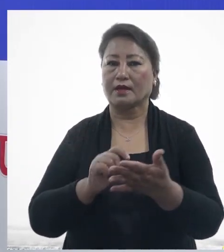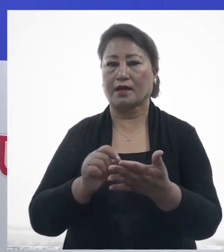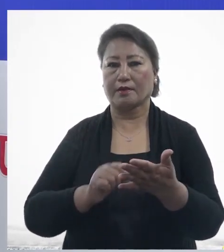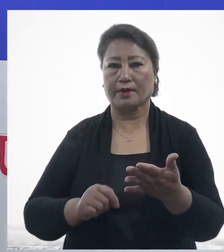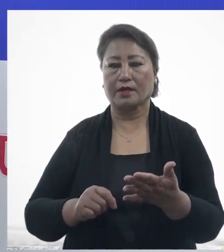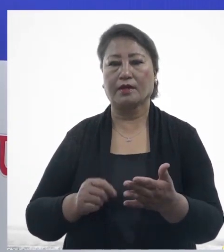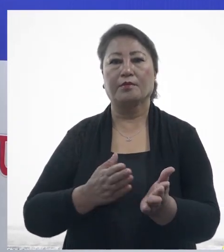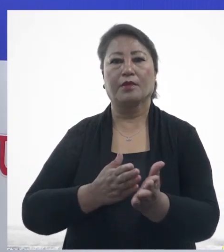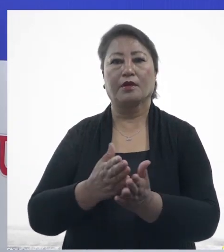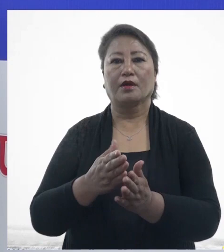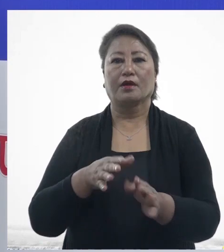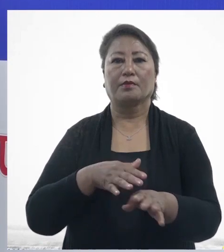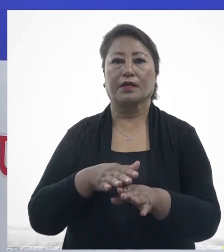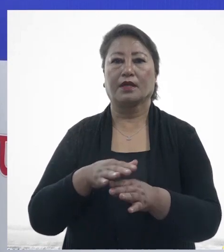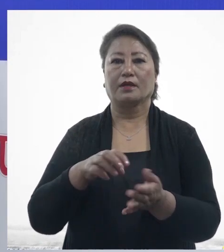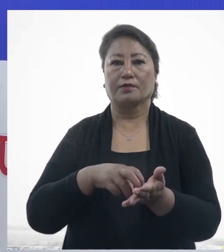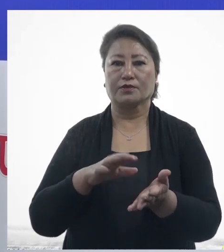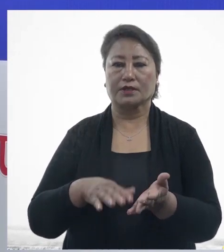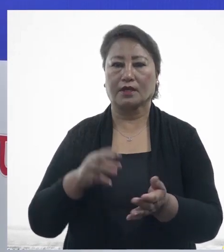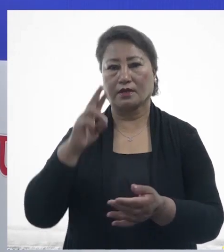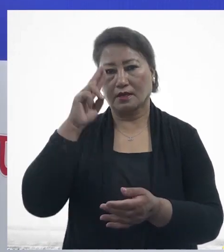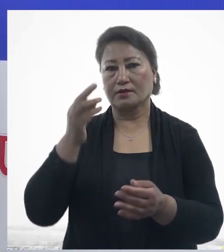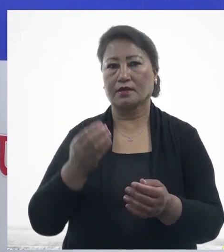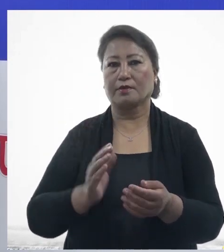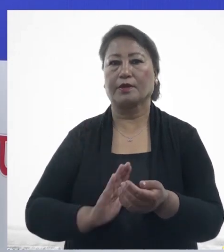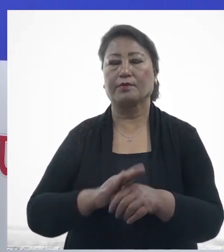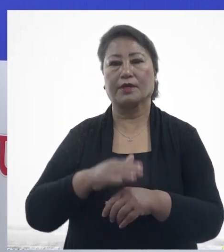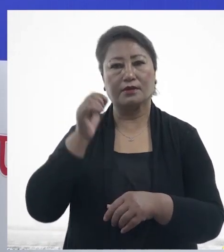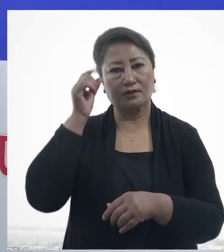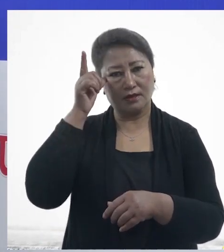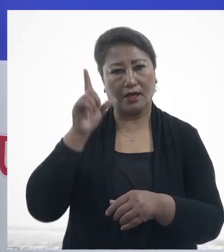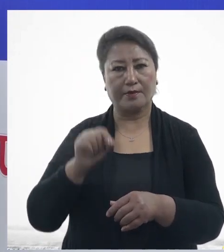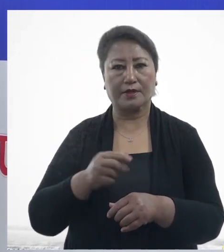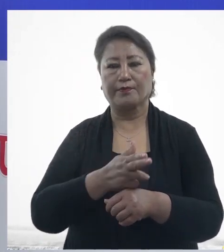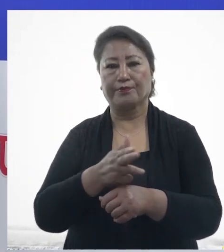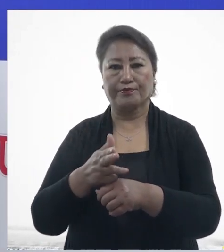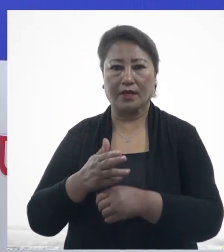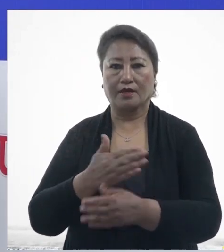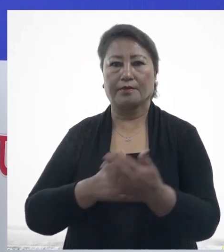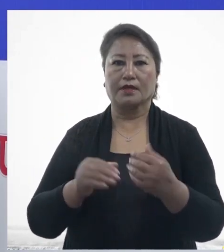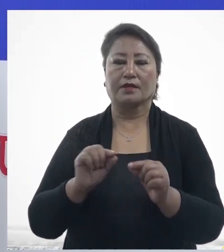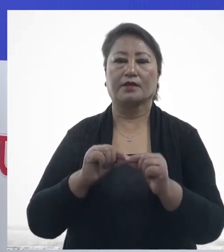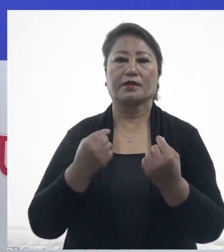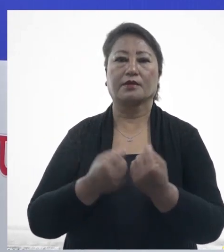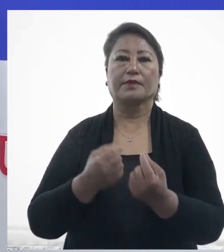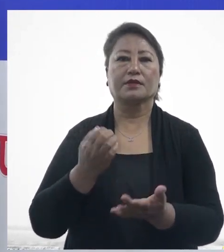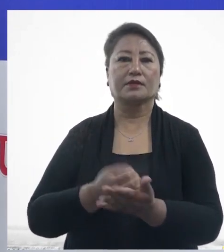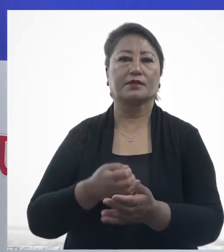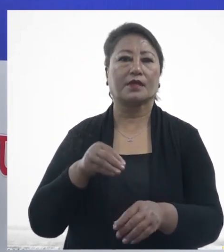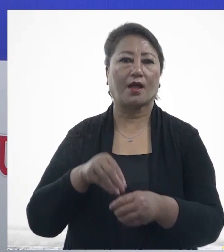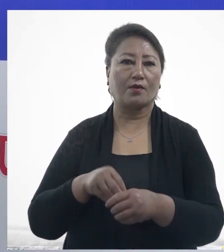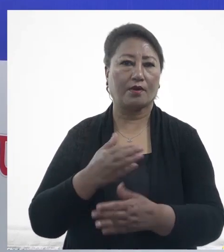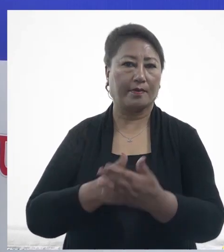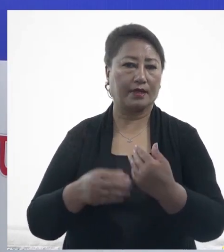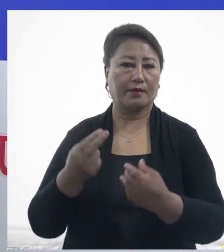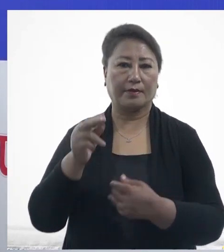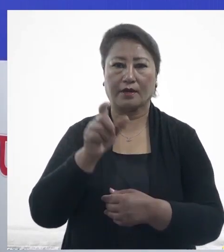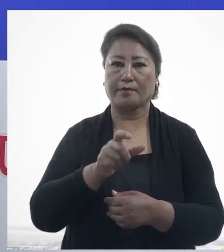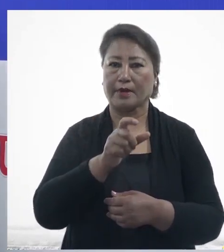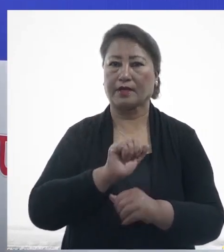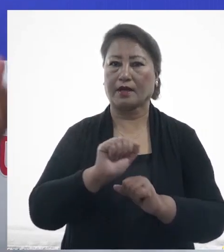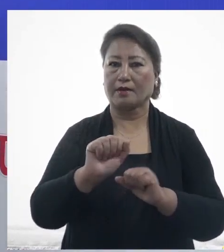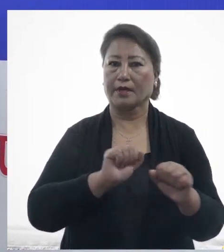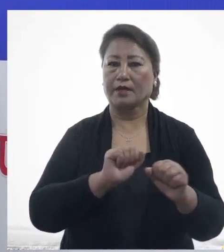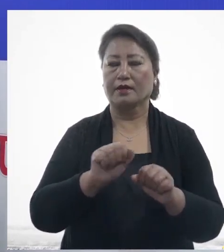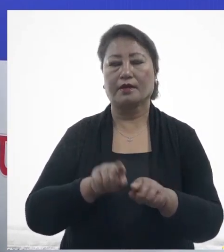कमी कमजोरी देखिन्छ. हो यसमा चाहिँ राज्यले पनि अलिक बढी सजग हुनुपर्छ. यसमा मिडिया हामी जस्तो अपाङ्गतै क्षेत्रमा काम गर्ने सङ्घ संस्था अपाङ्गता भएका व्यक्तिहरू स्वयं सबैले